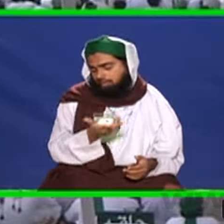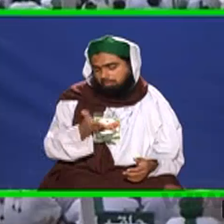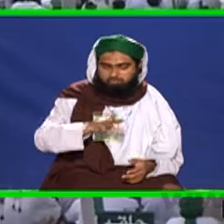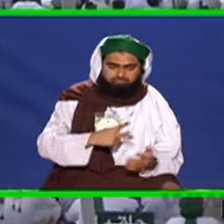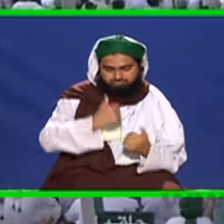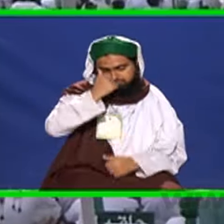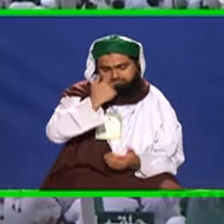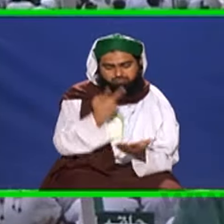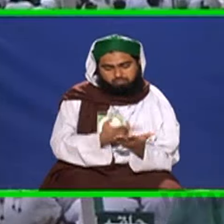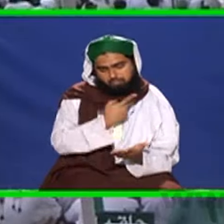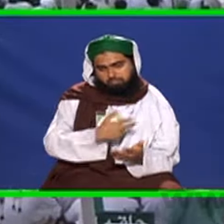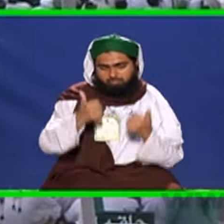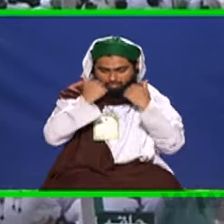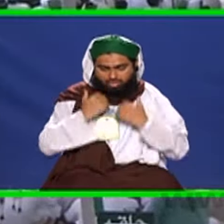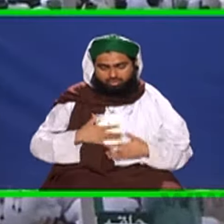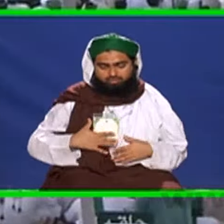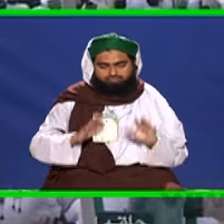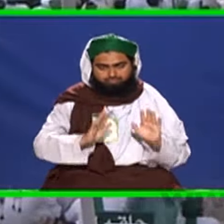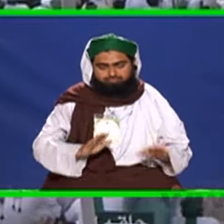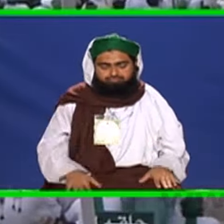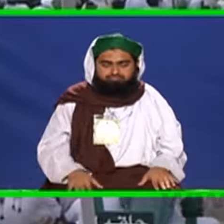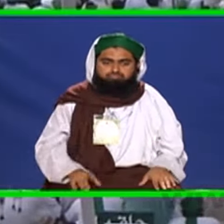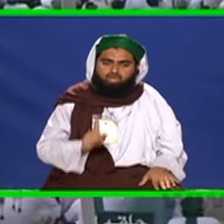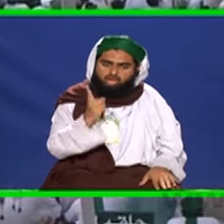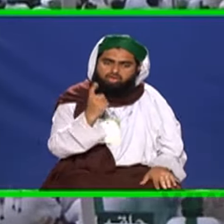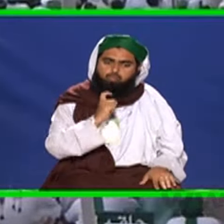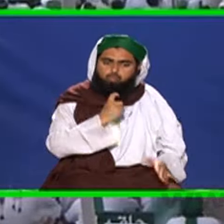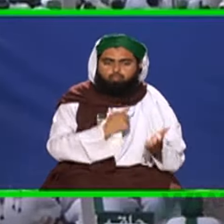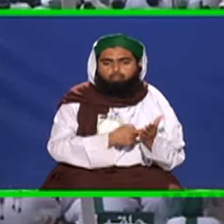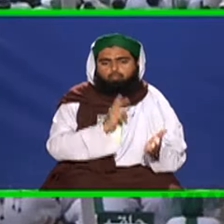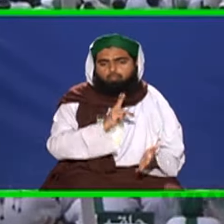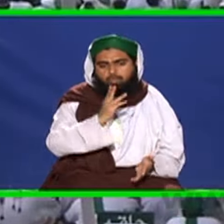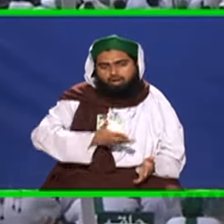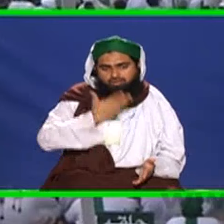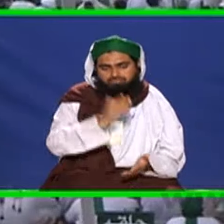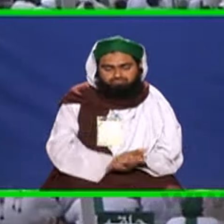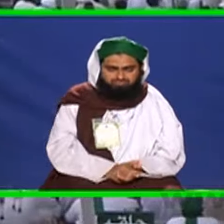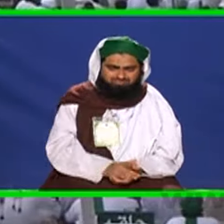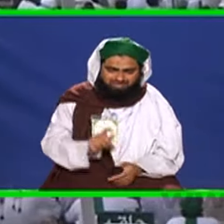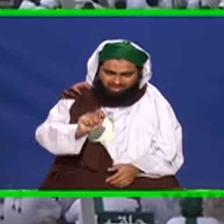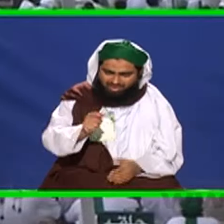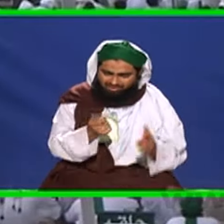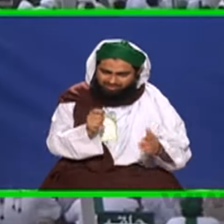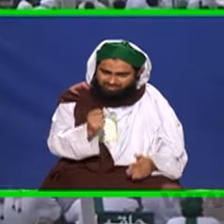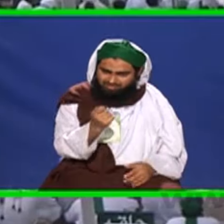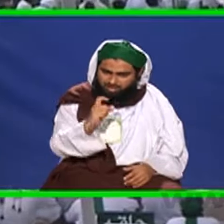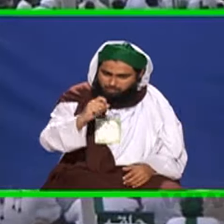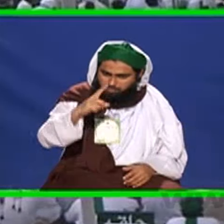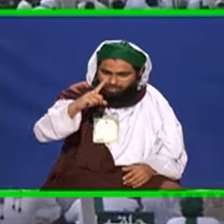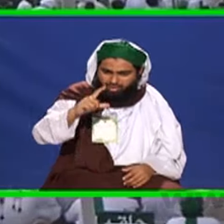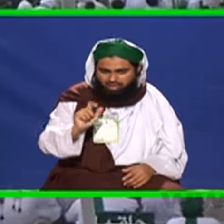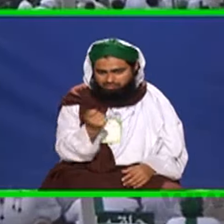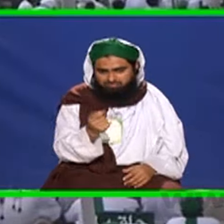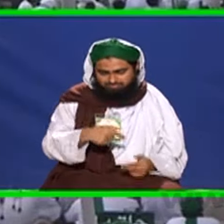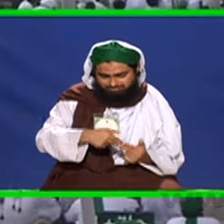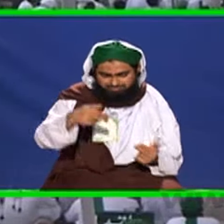رہے. اچھا میں آپ کو ایک مثال دیتا ہوں. چابی میں آپ نے دیکھا زندانے ہوتے ہیں, میں